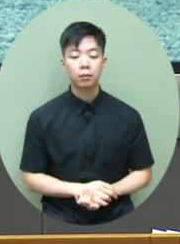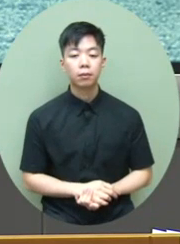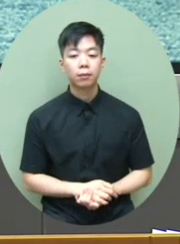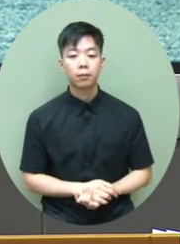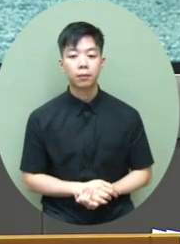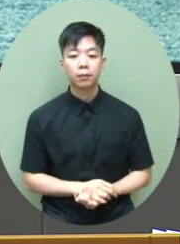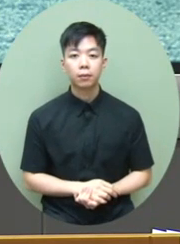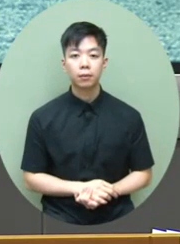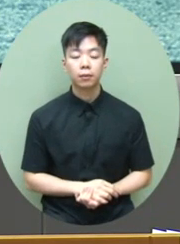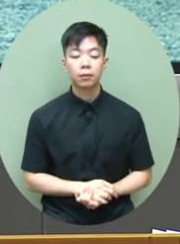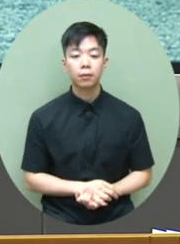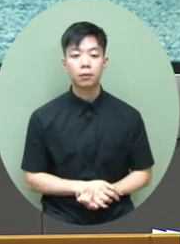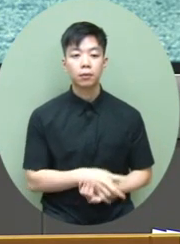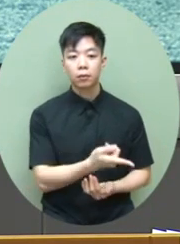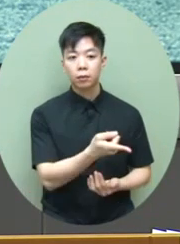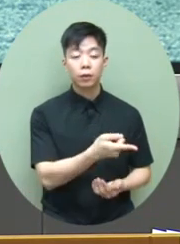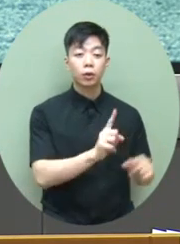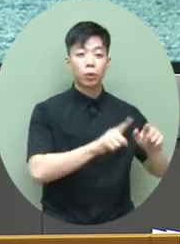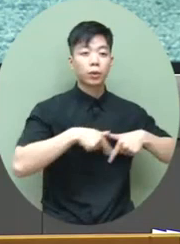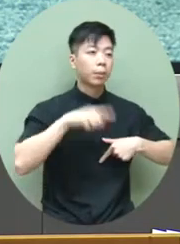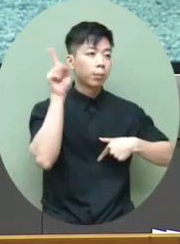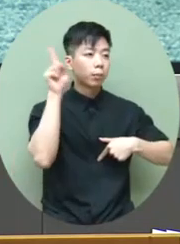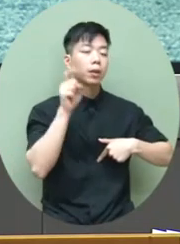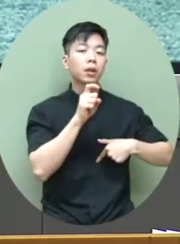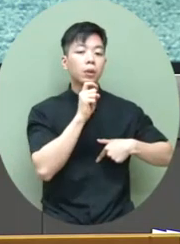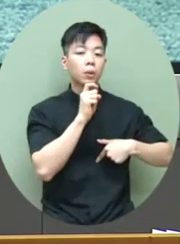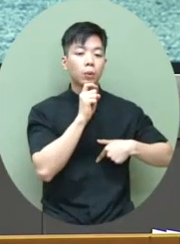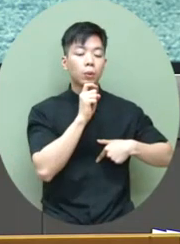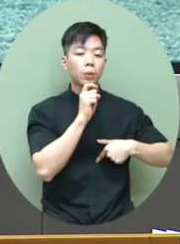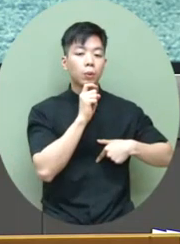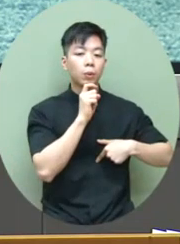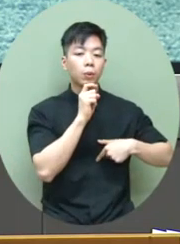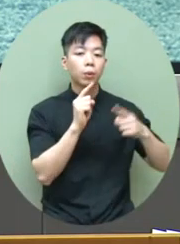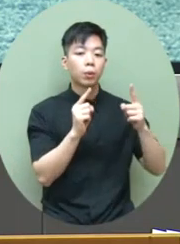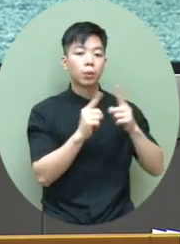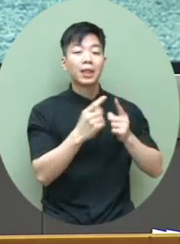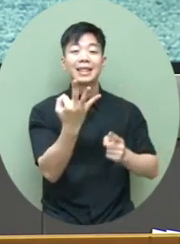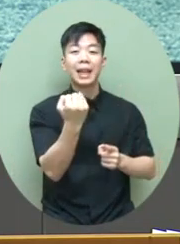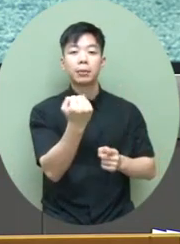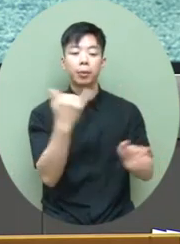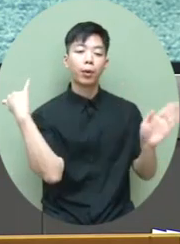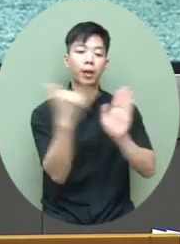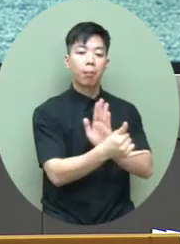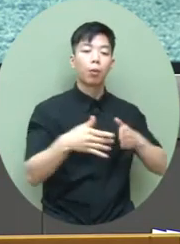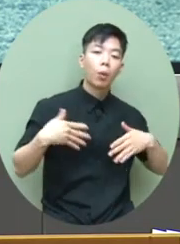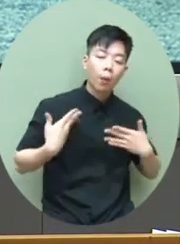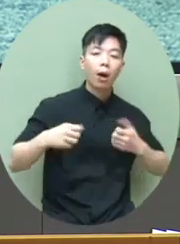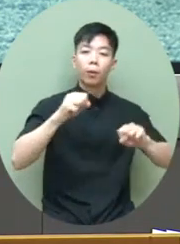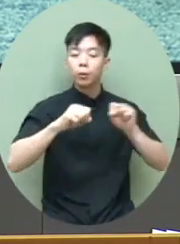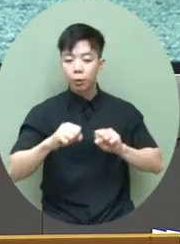有每日大概有30個院友就係喺嗰度活動嘅。咁就